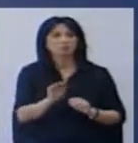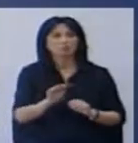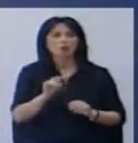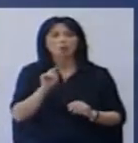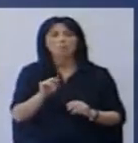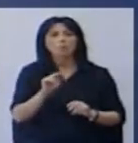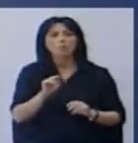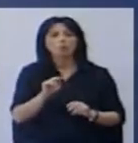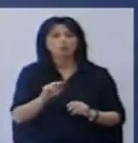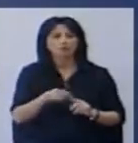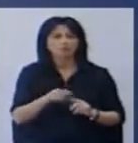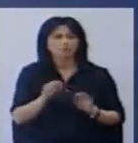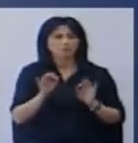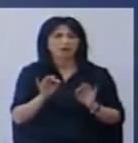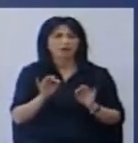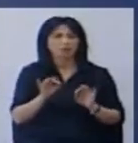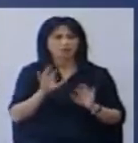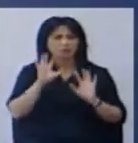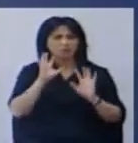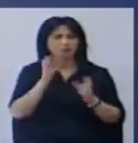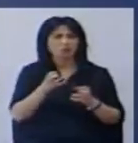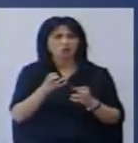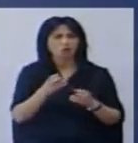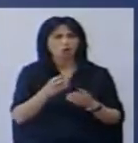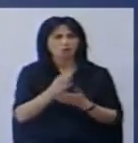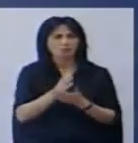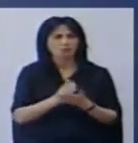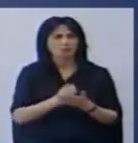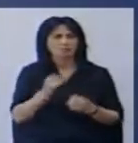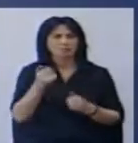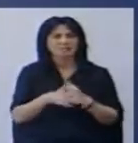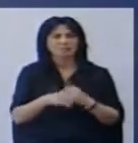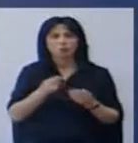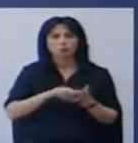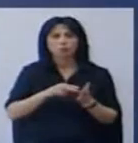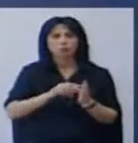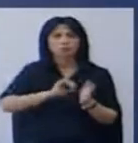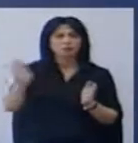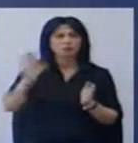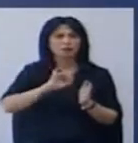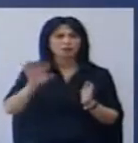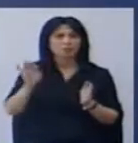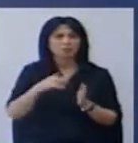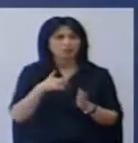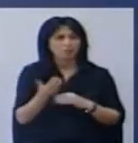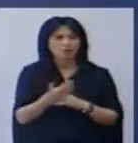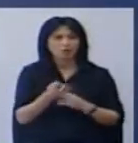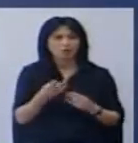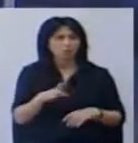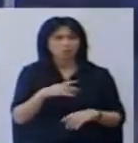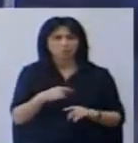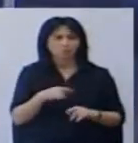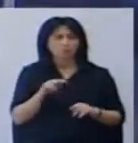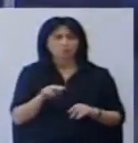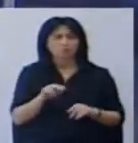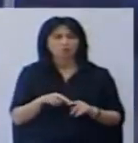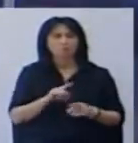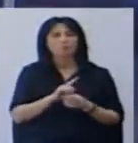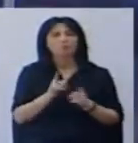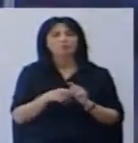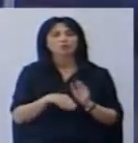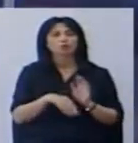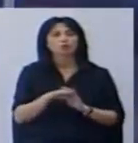ფოც, რომელსაც ამმართლა შემოაქვს სერიოზული წილი თავისი ცენტრალურ ბიუჯეტში, მე მგონი სამათხოროდ არ უნდა კონდეს საქმე და